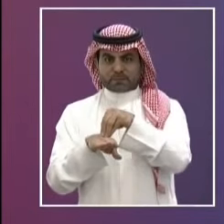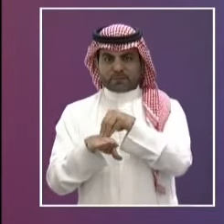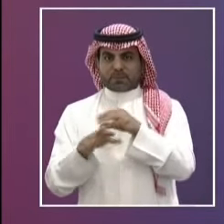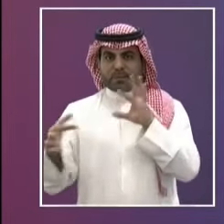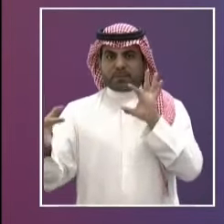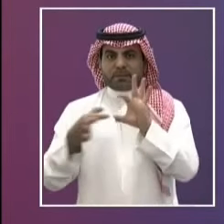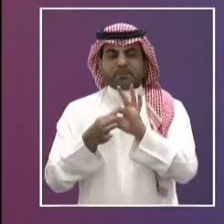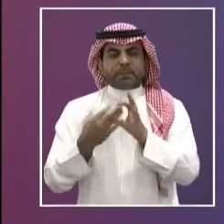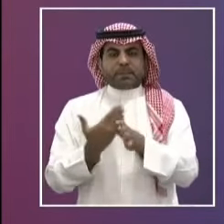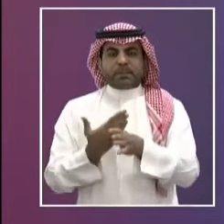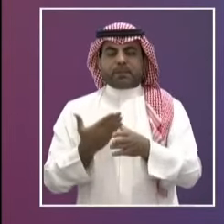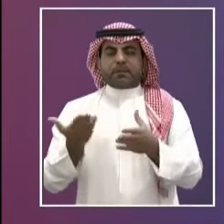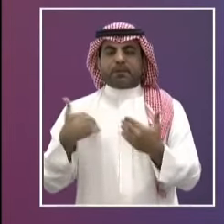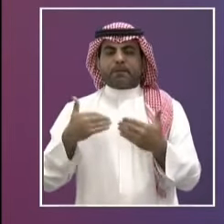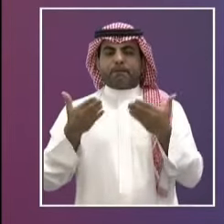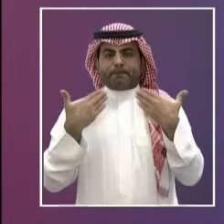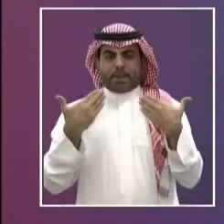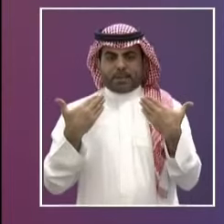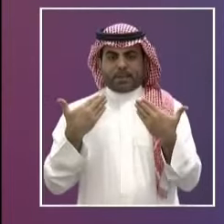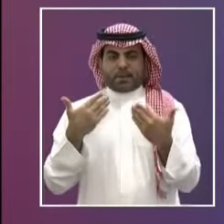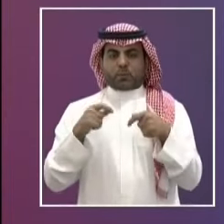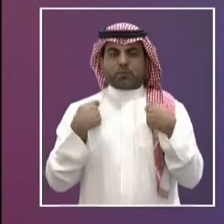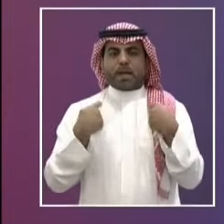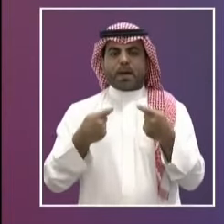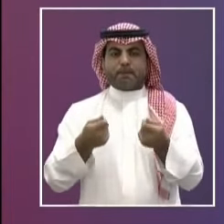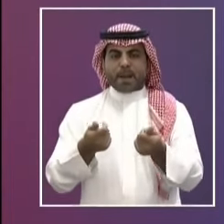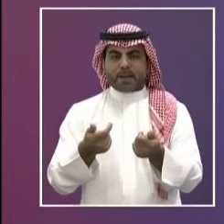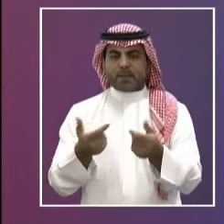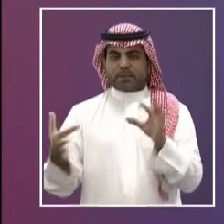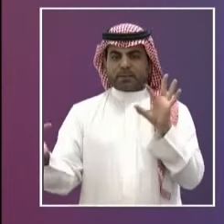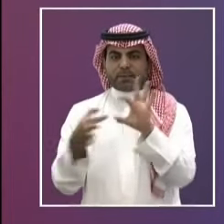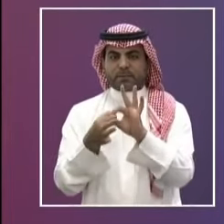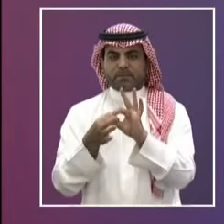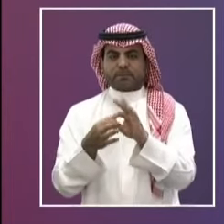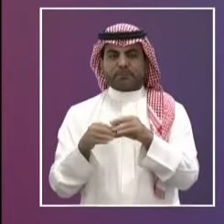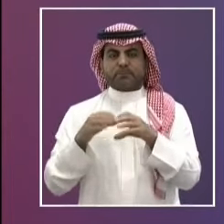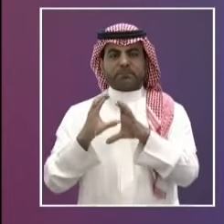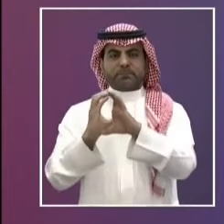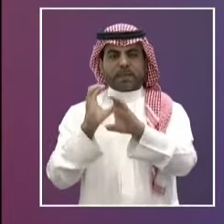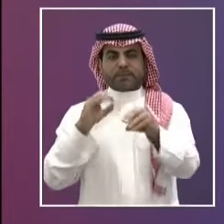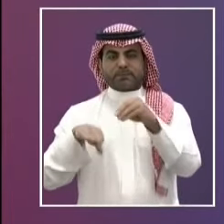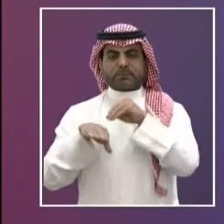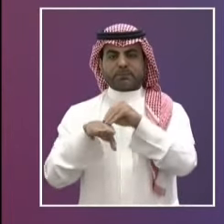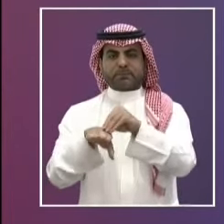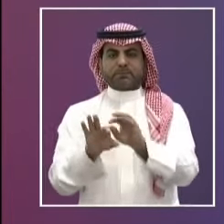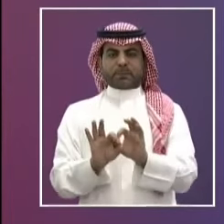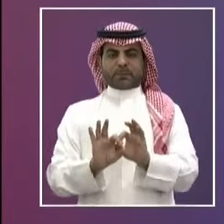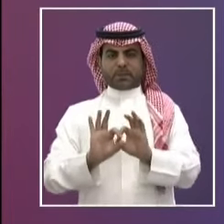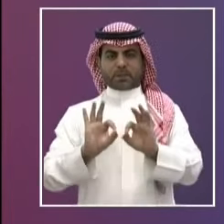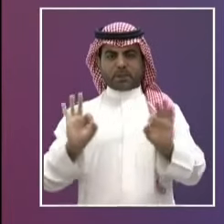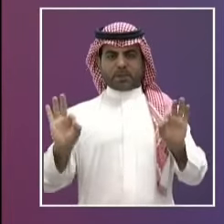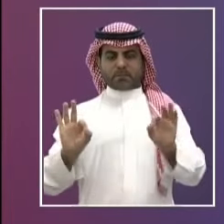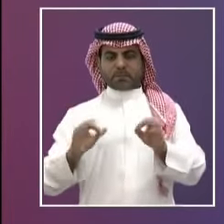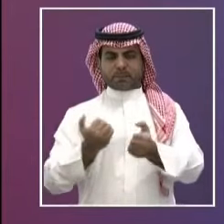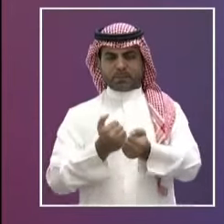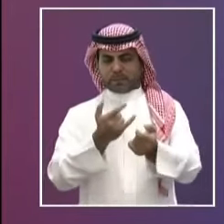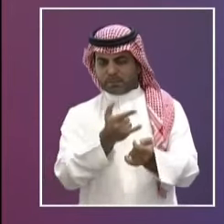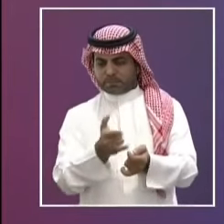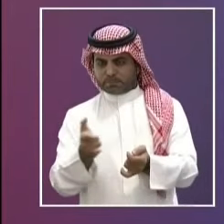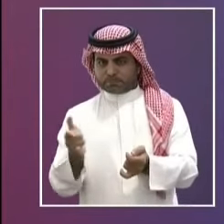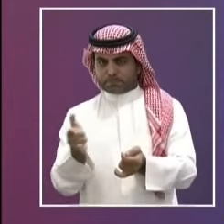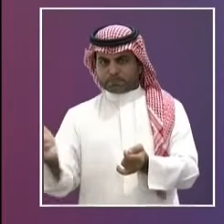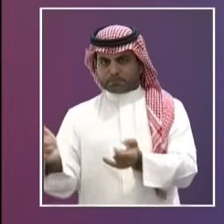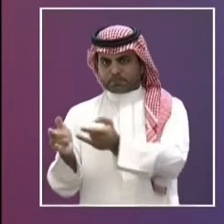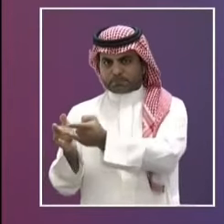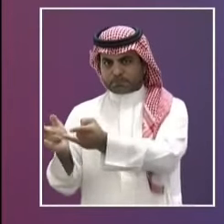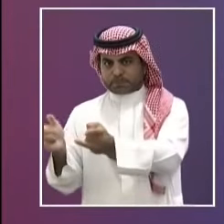بالتعاون مع أمانة العاصمة ووزارة المالية. يوجد بها أماكن منظمة لإيقاف السيارات